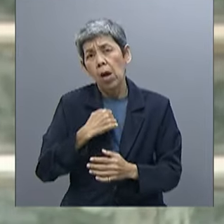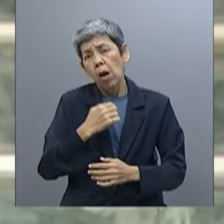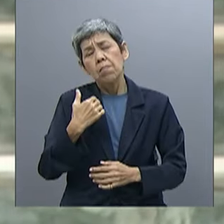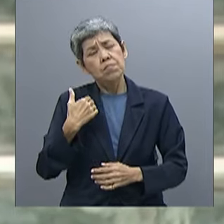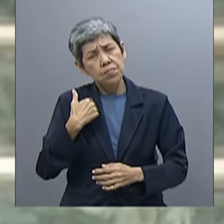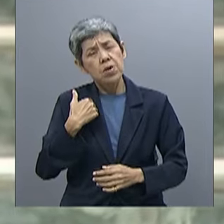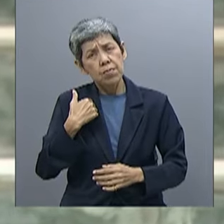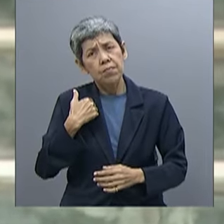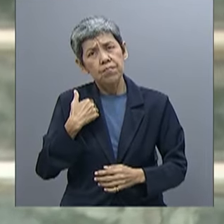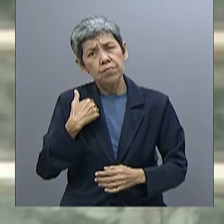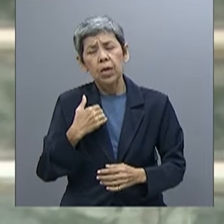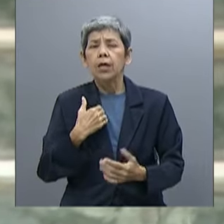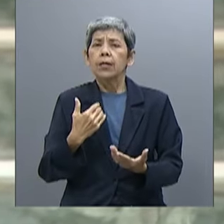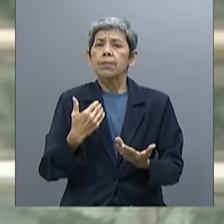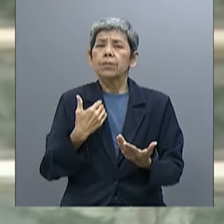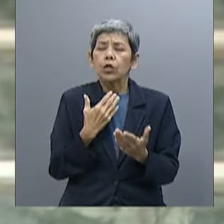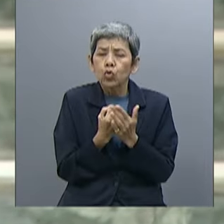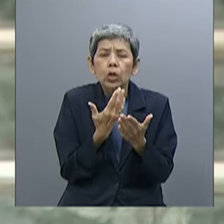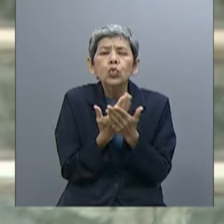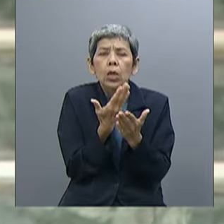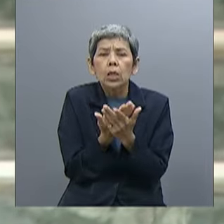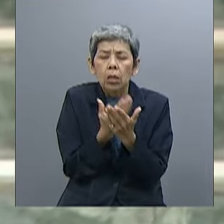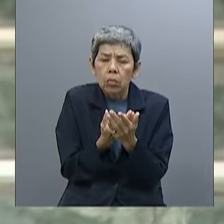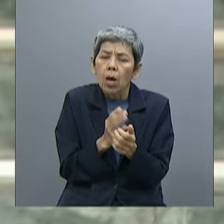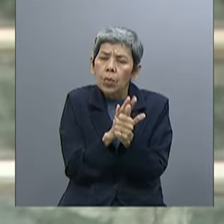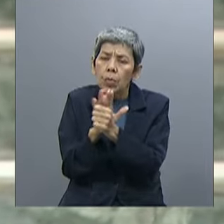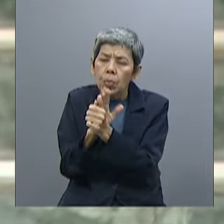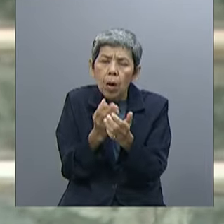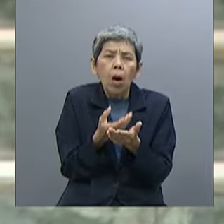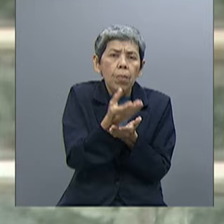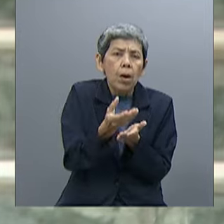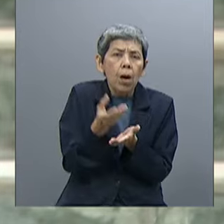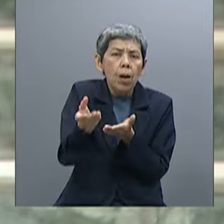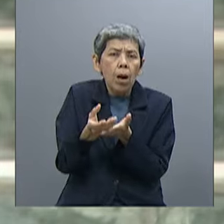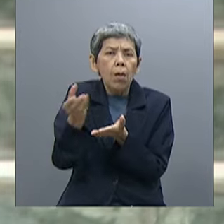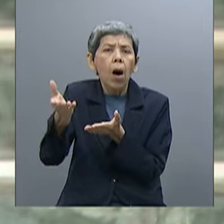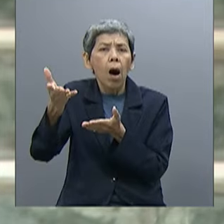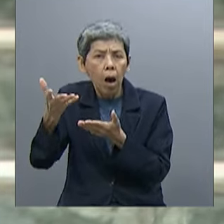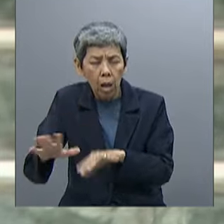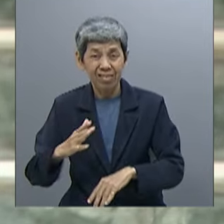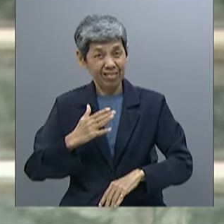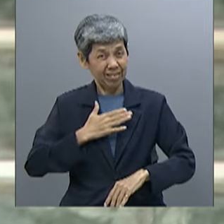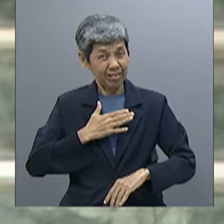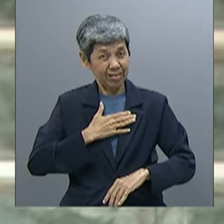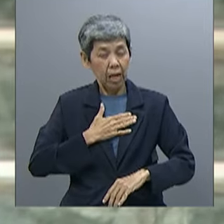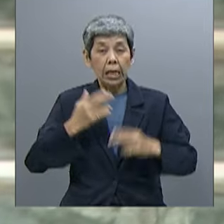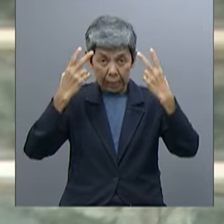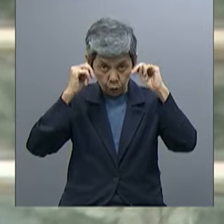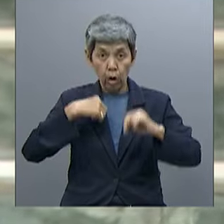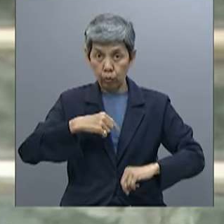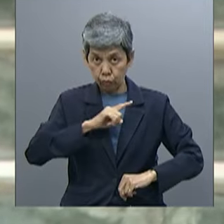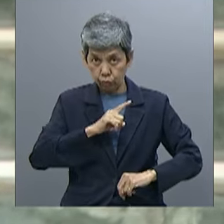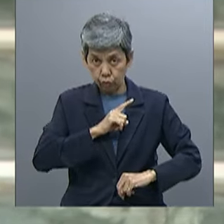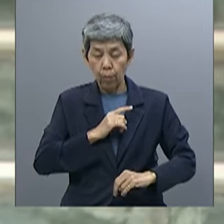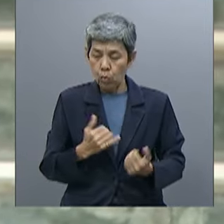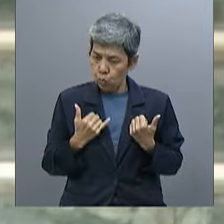การได้ชดเชยจ่ายค่าเยียวยาไปแล้วนะคะแล้วก็จริงๆตัวดิฉันเองในฐานะนายกรัฐมนตรีใน